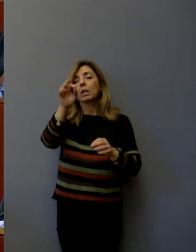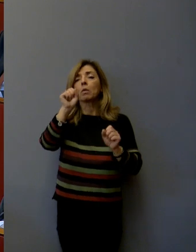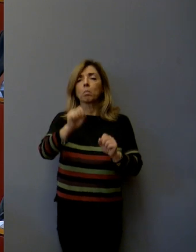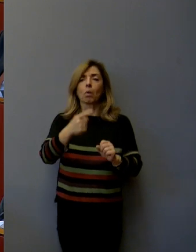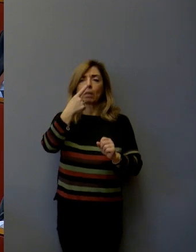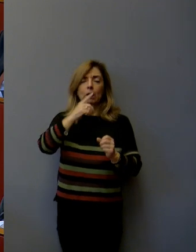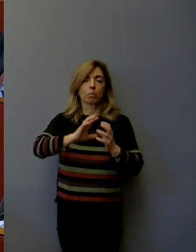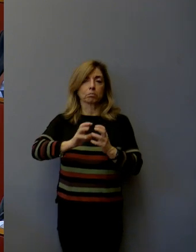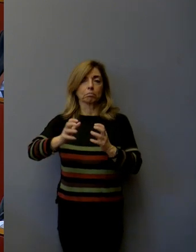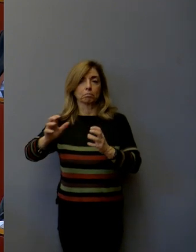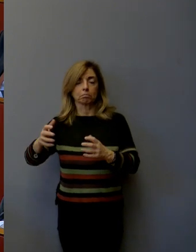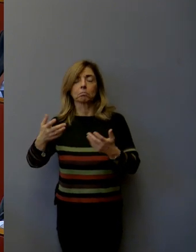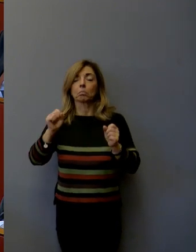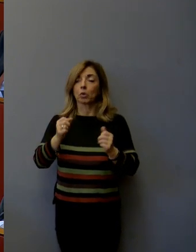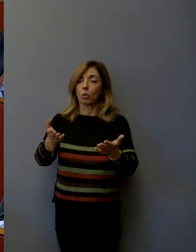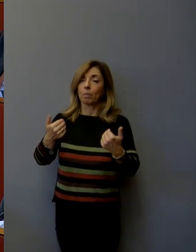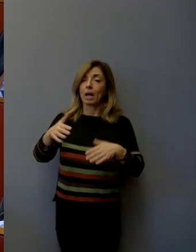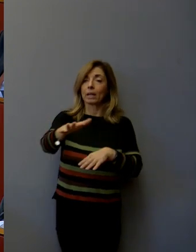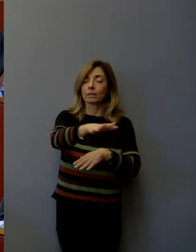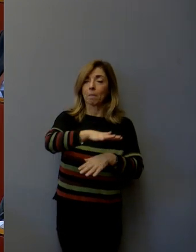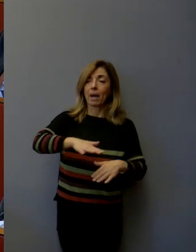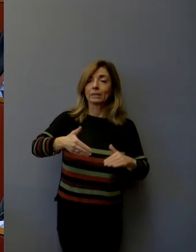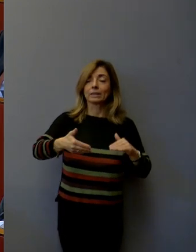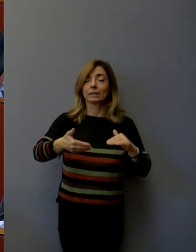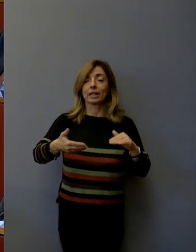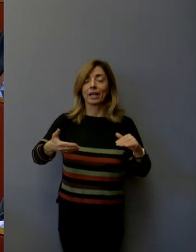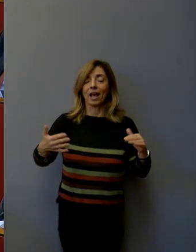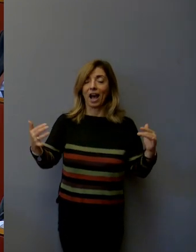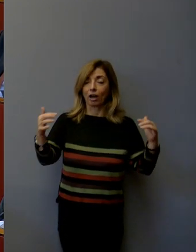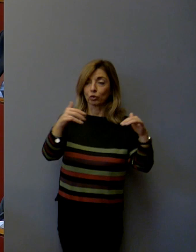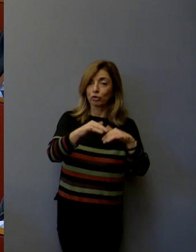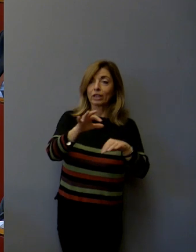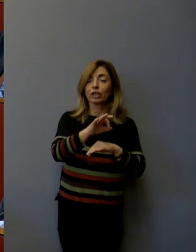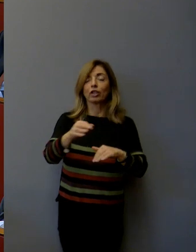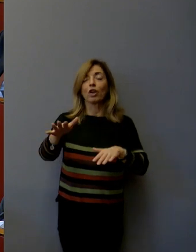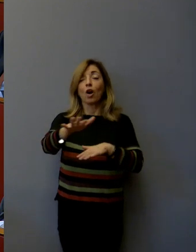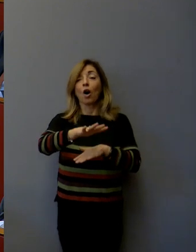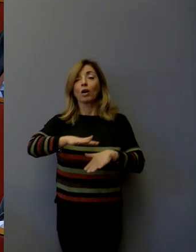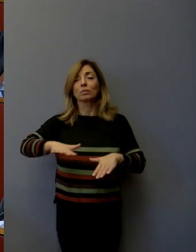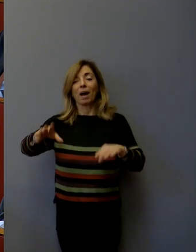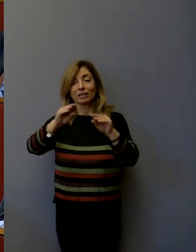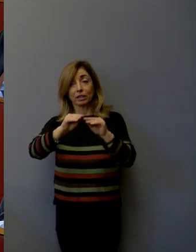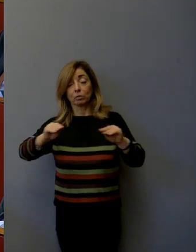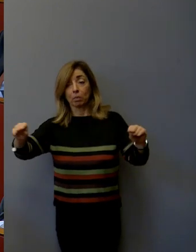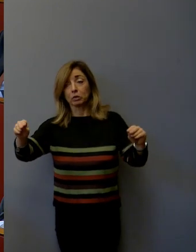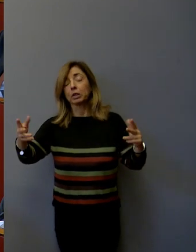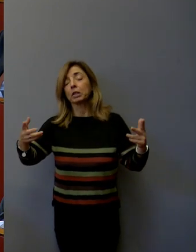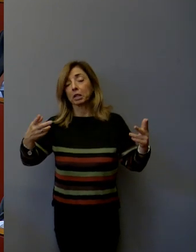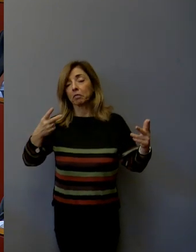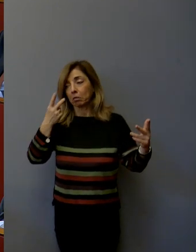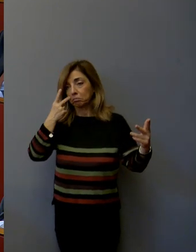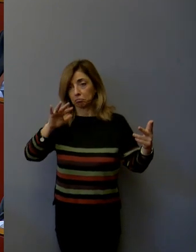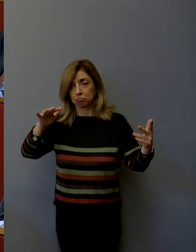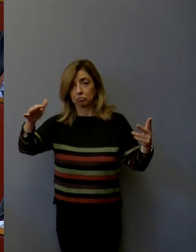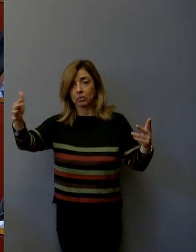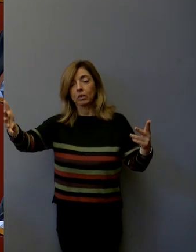sempre spazio associativi o spazi espositivi come ho visto in altri acquisti di altri immobili di cui andrò a parlare ma magari pensando